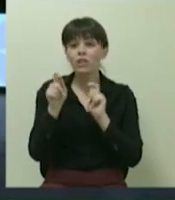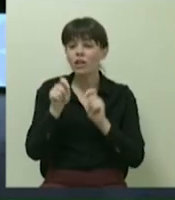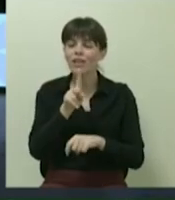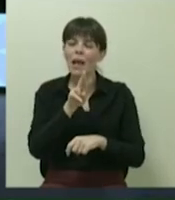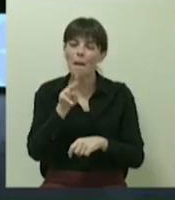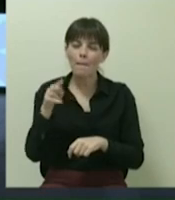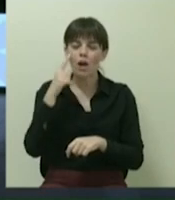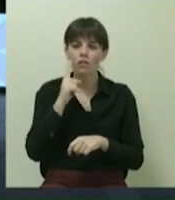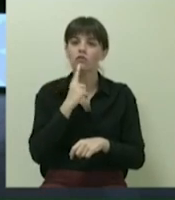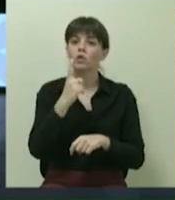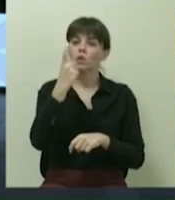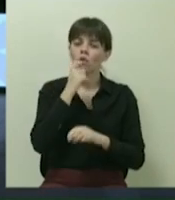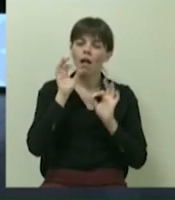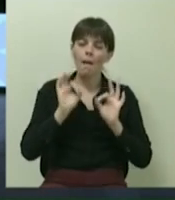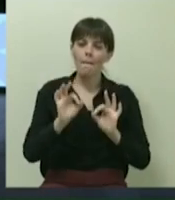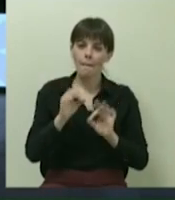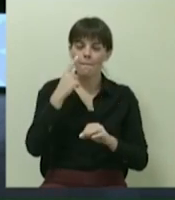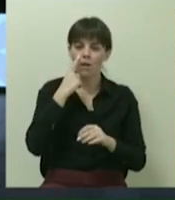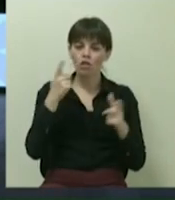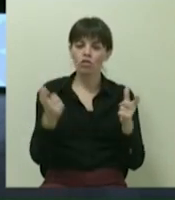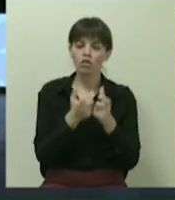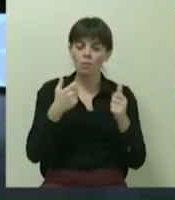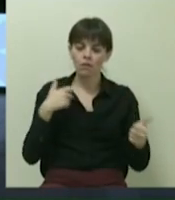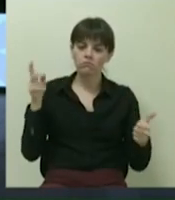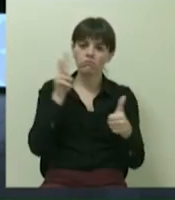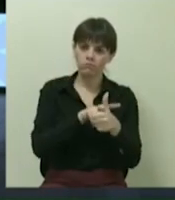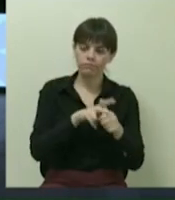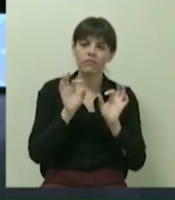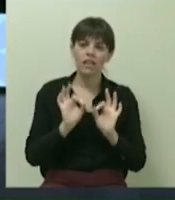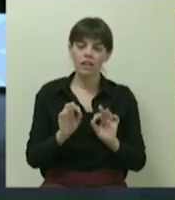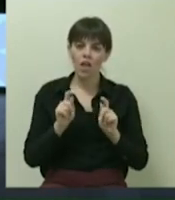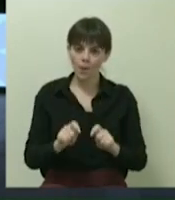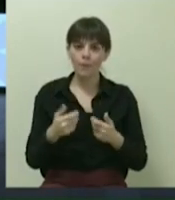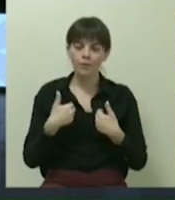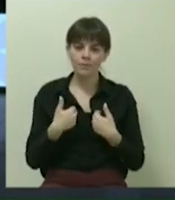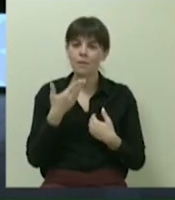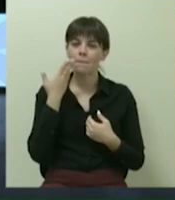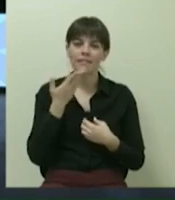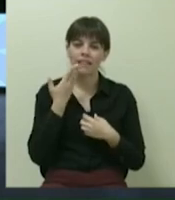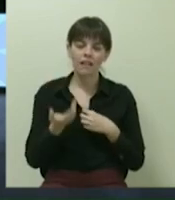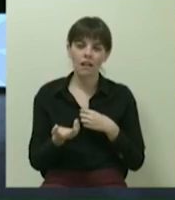gibi sorulara muhatap olduğum toplantılara falan bazen katılıyorum. Mesela